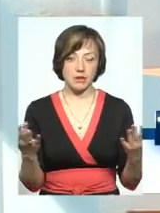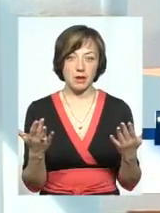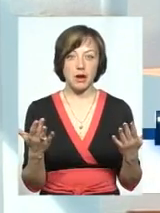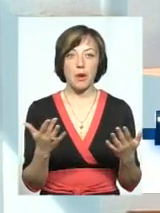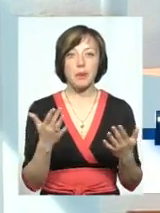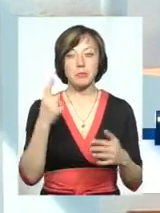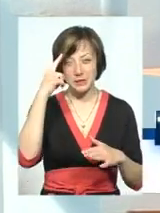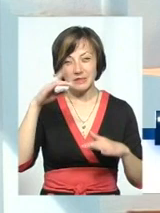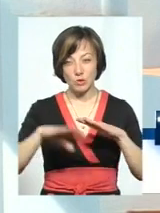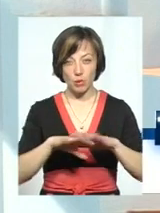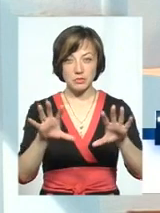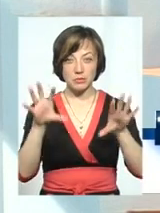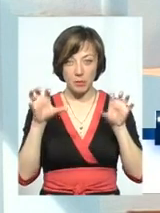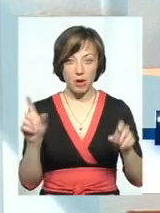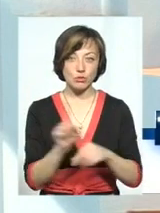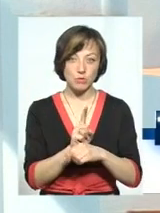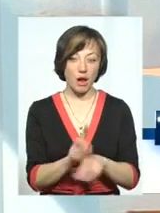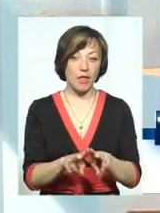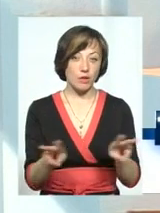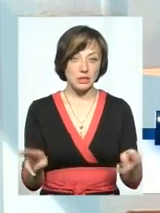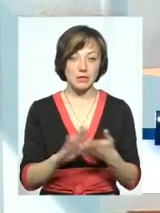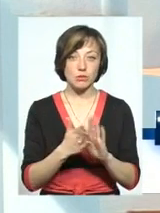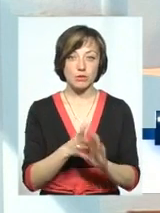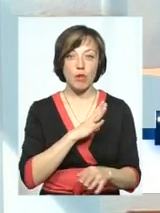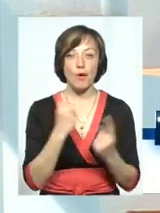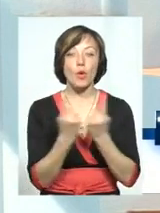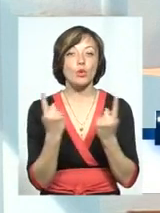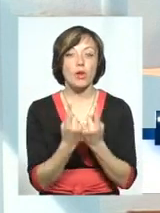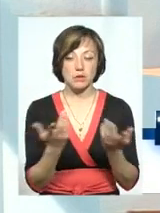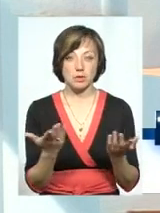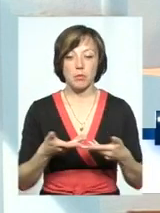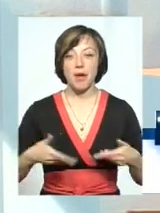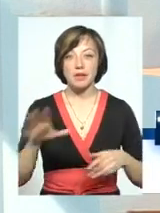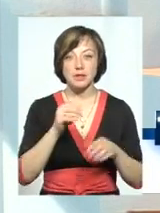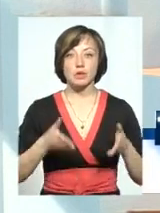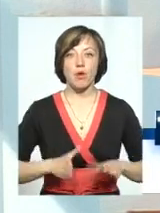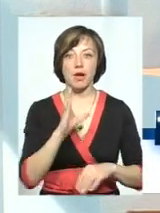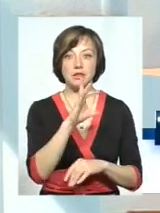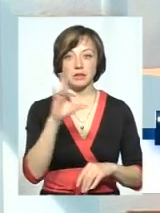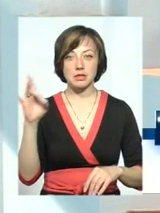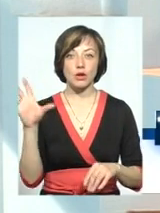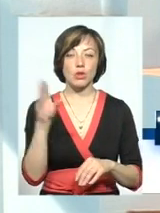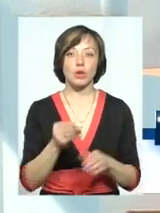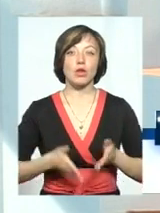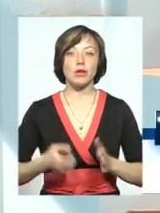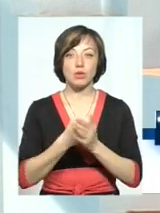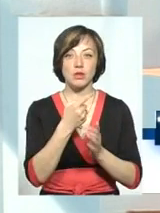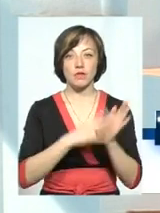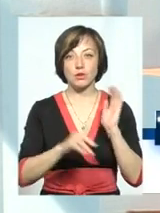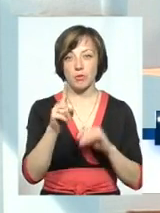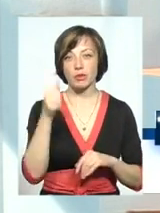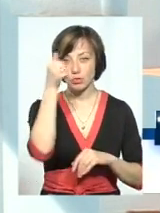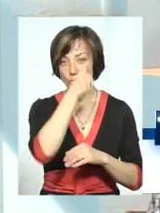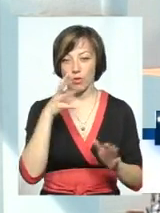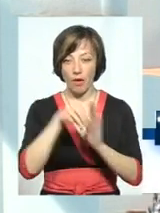Він підспідово це сприймає як щось нормальне. Аналогічна ситуація була з однокласниками. Ми всі родом із СССР. Всі, хто народився до 91-го року, вони підписники в